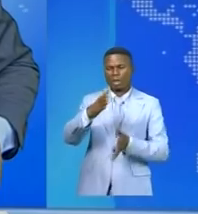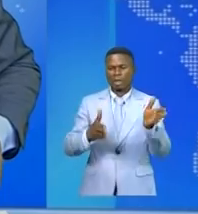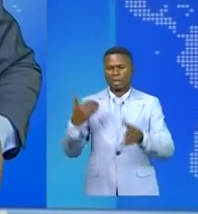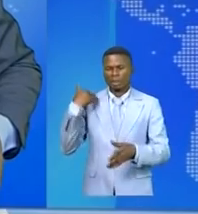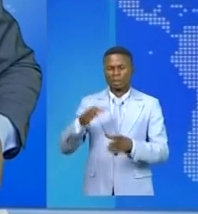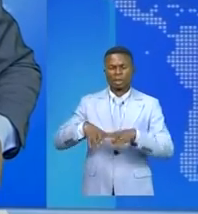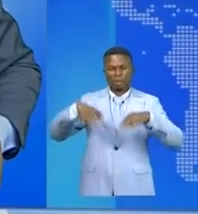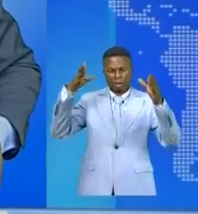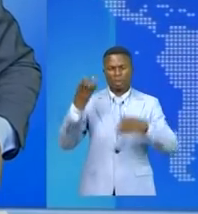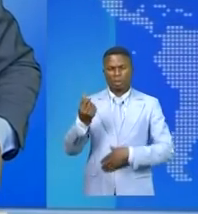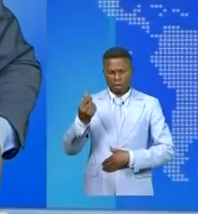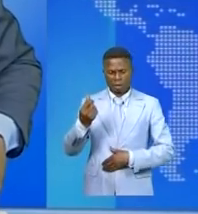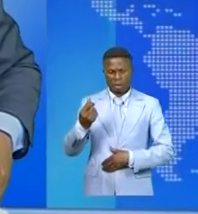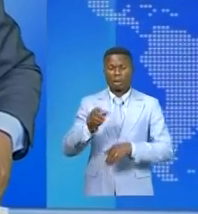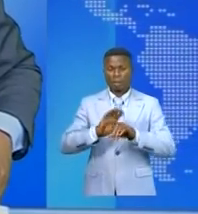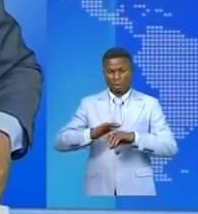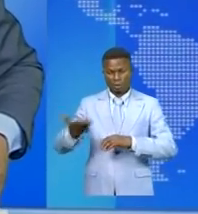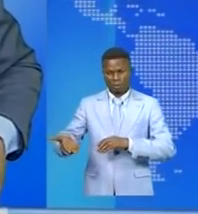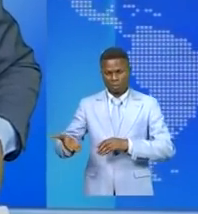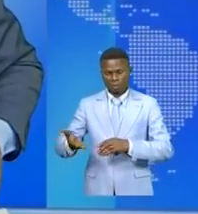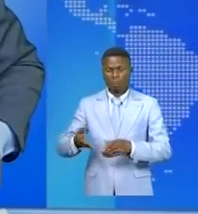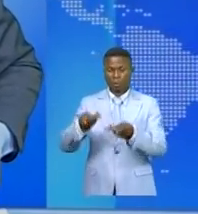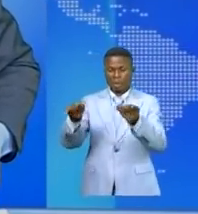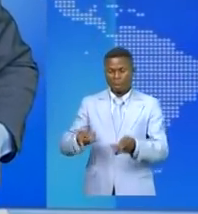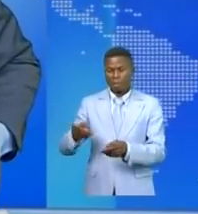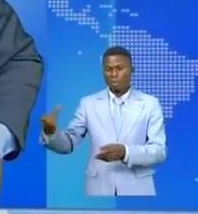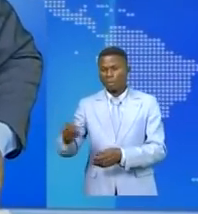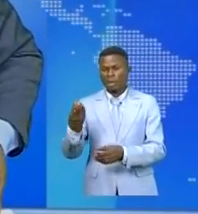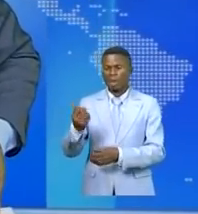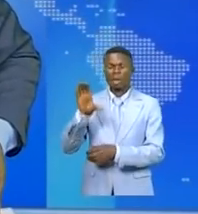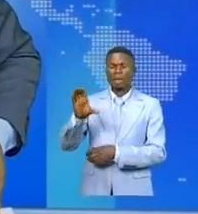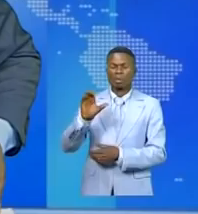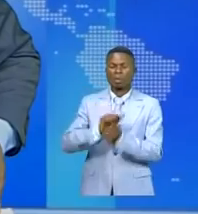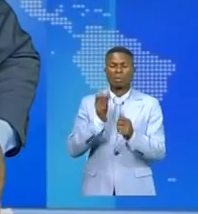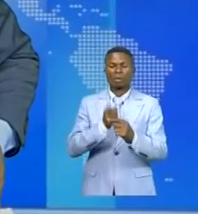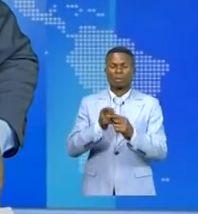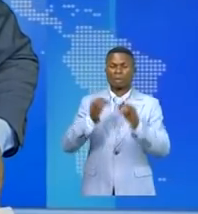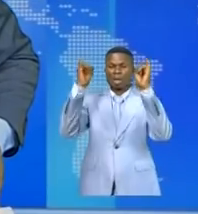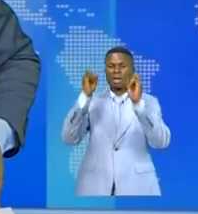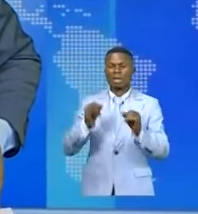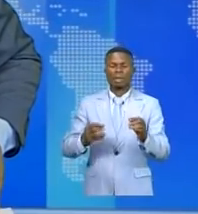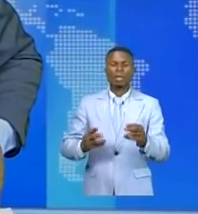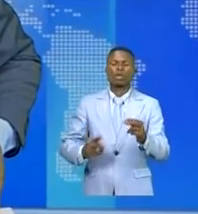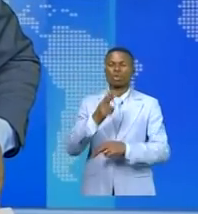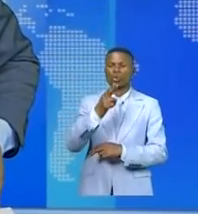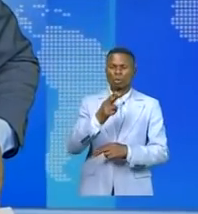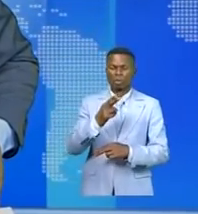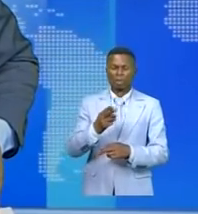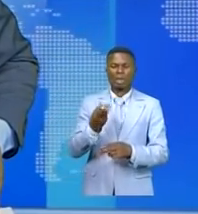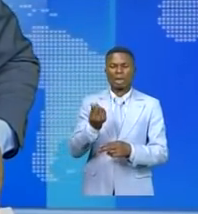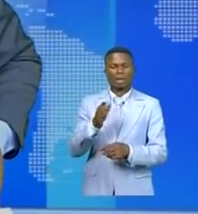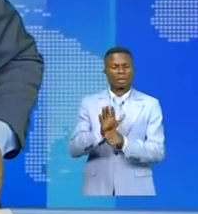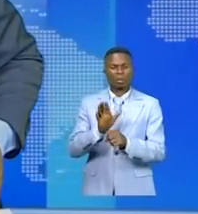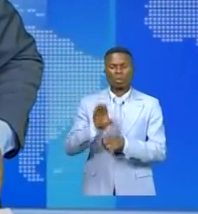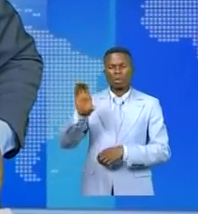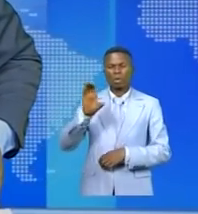ces tableaux reluisants, devant les guichets parfois, il se pose un sérieux problème de connexion Internet, les manques de liquidités dans les